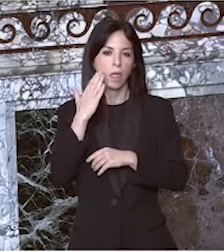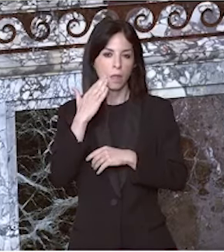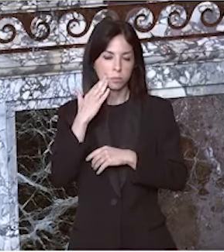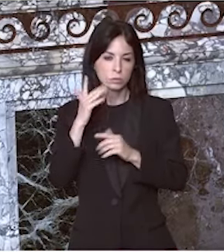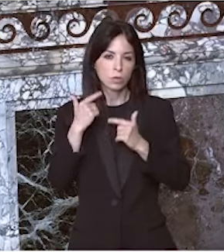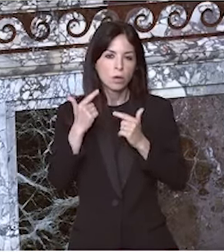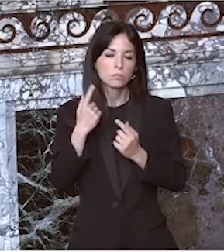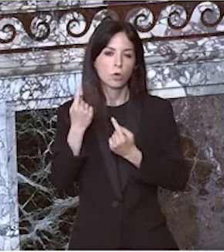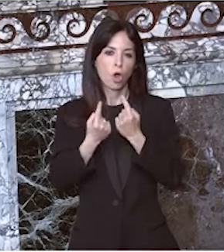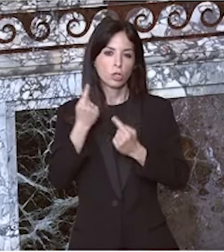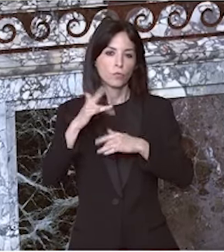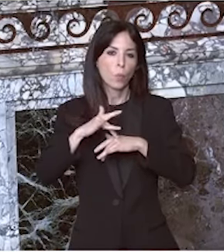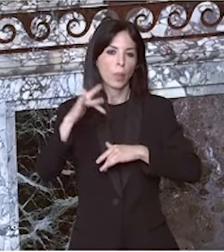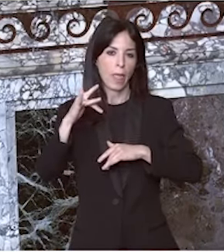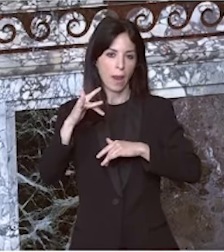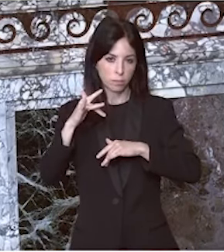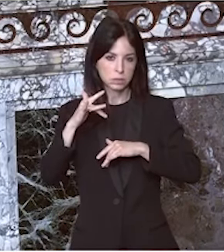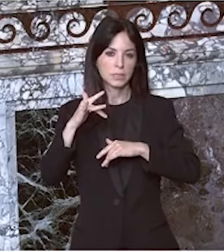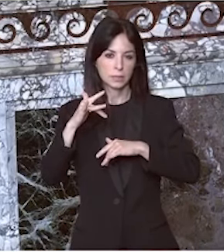generato condizioni di vulnerabilità.